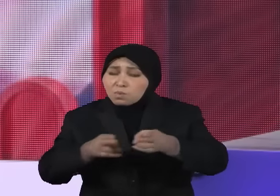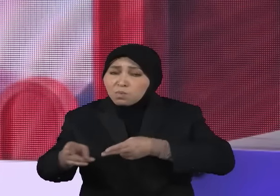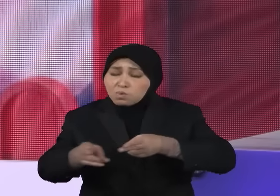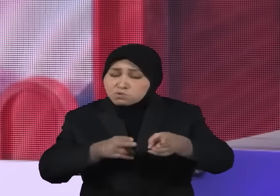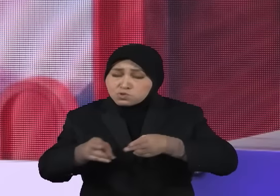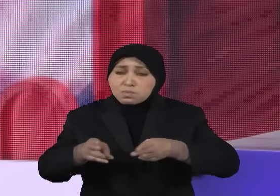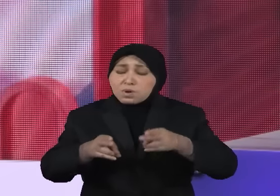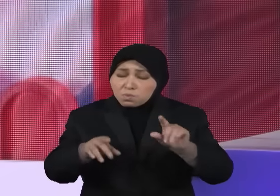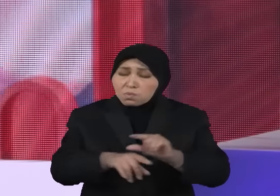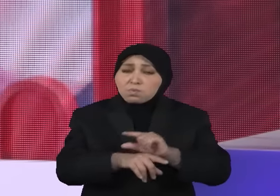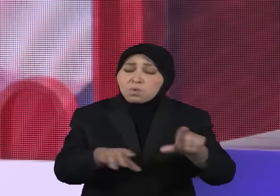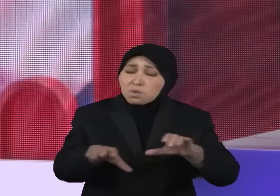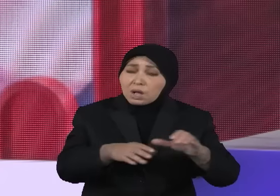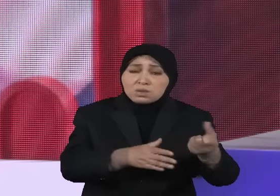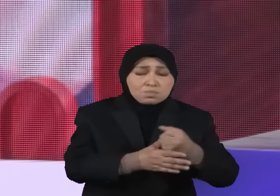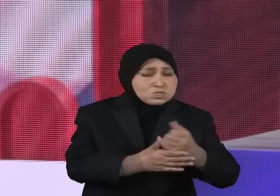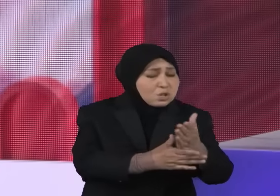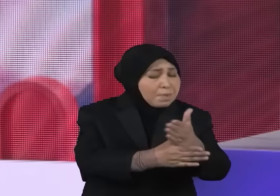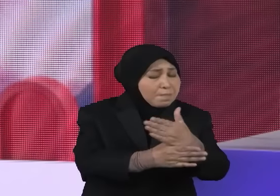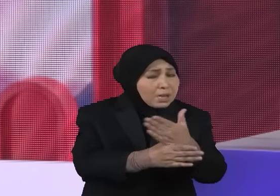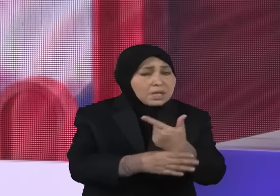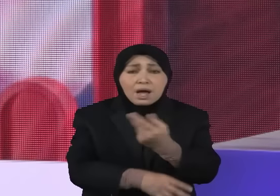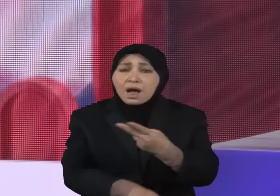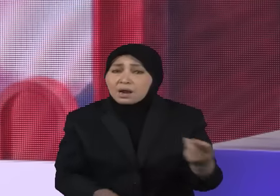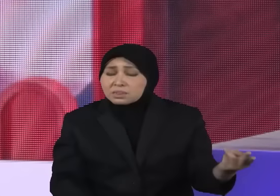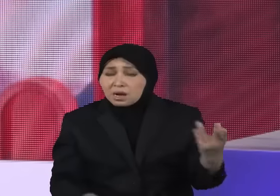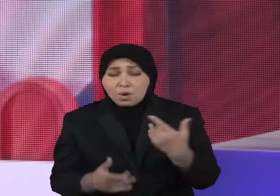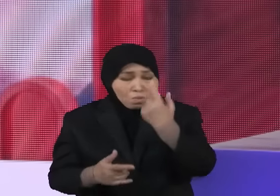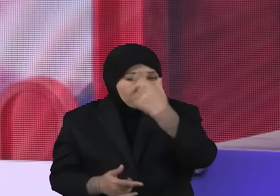harta, bagaimana kita membahagikan harta.